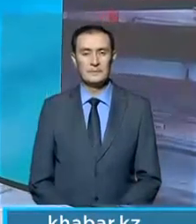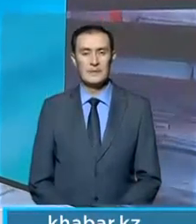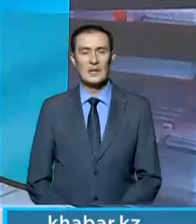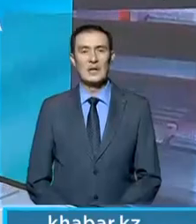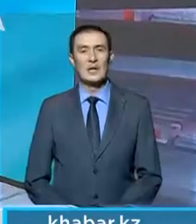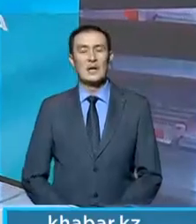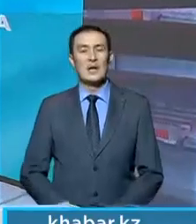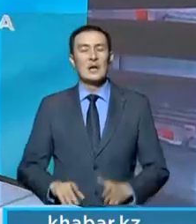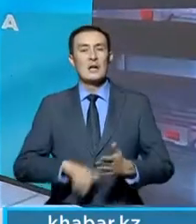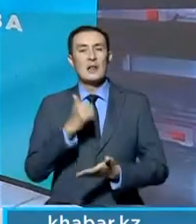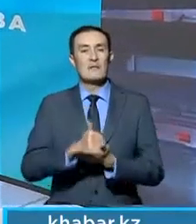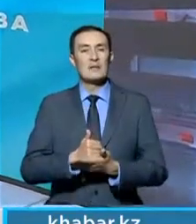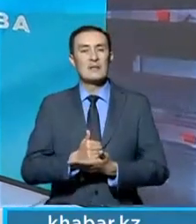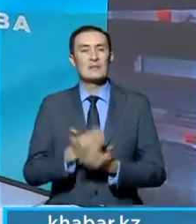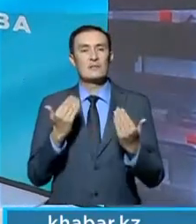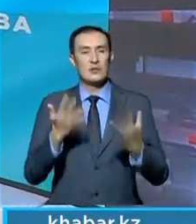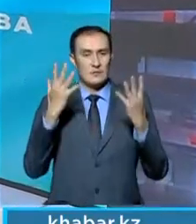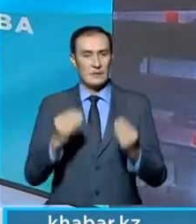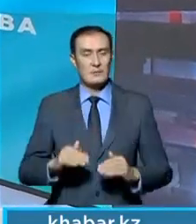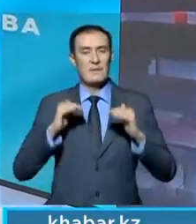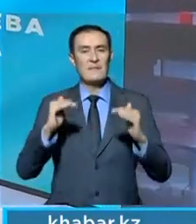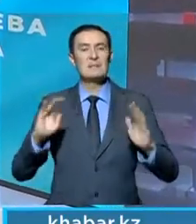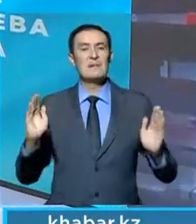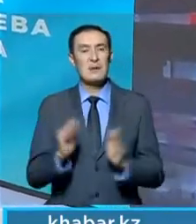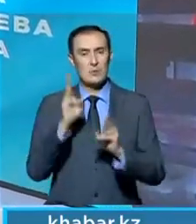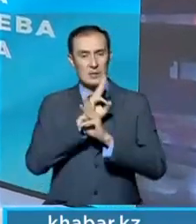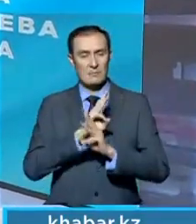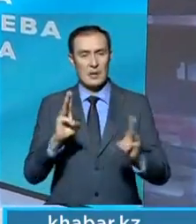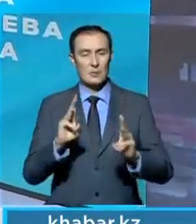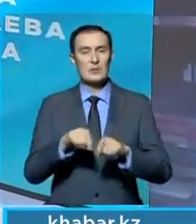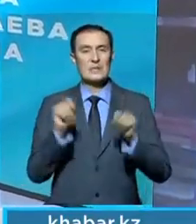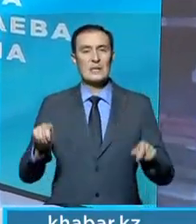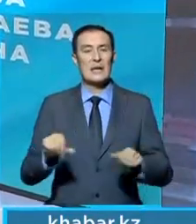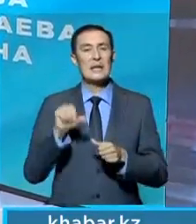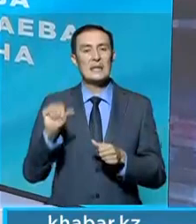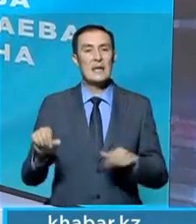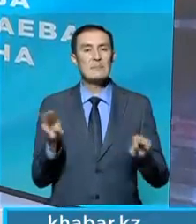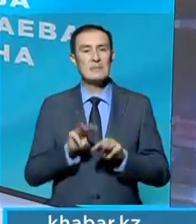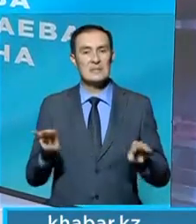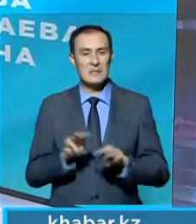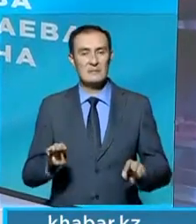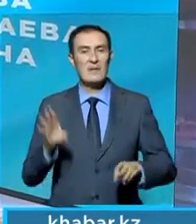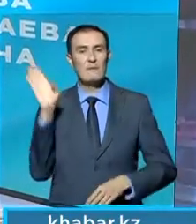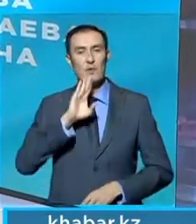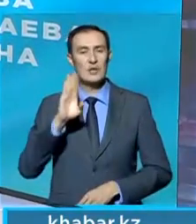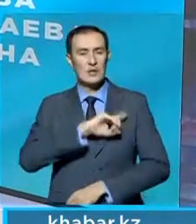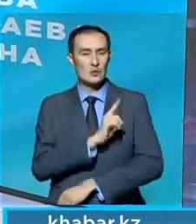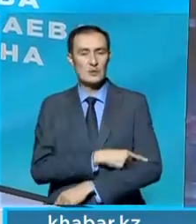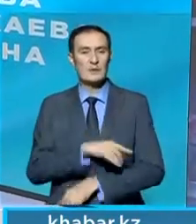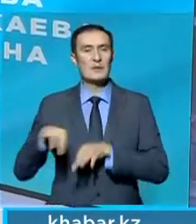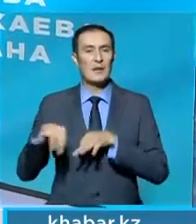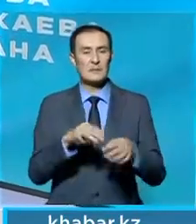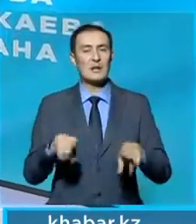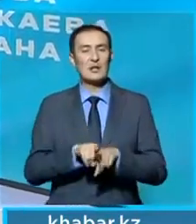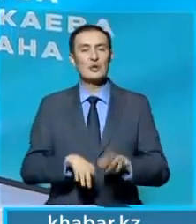Ну, начнем мы, пожалуй, с главного события дня. Повысить минимальную заработную плату, создать отдельные министерства водных ресурсов и транспорта,